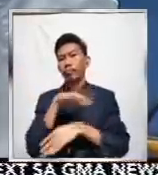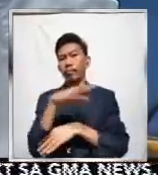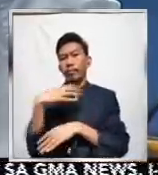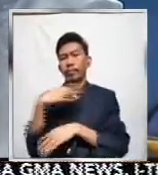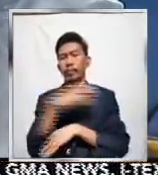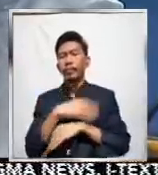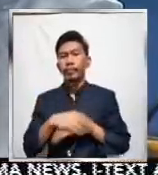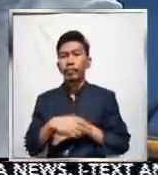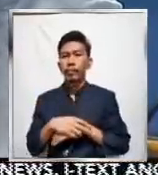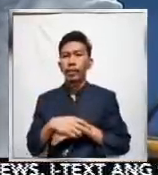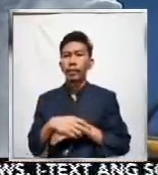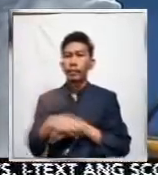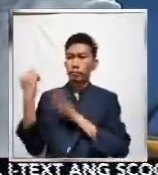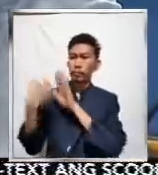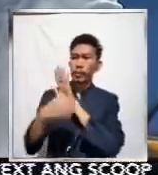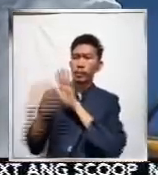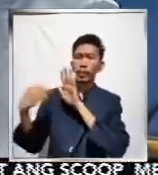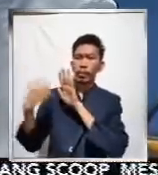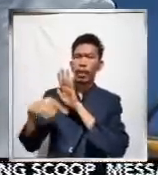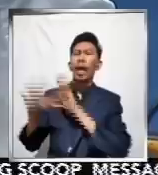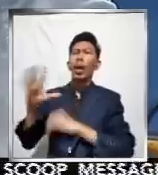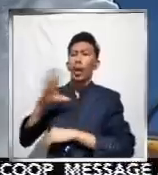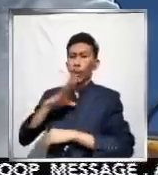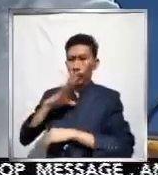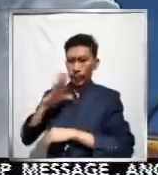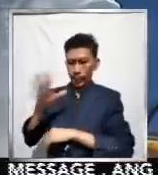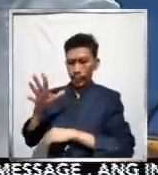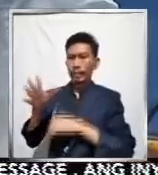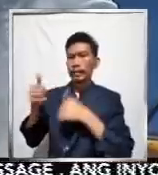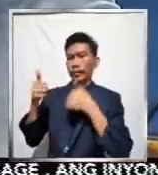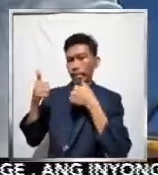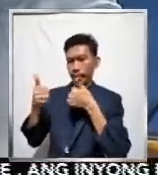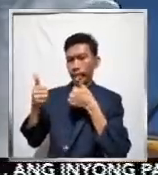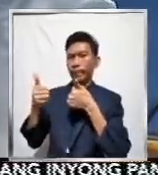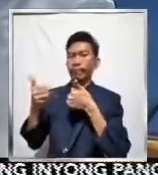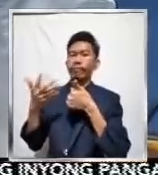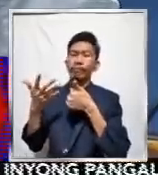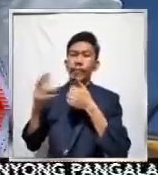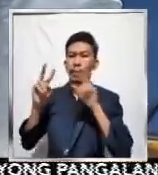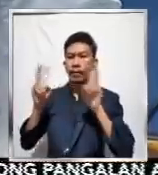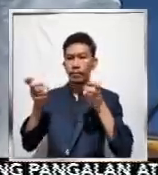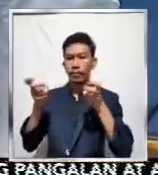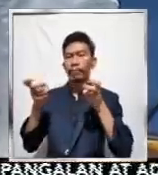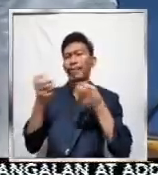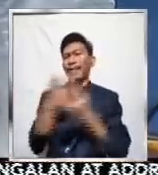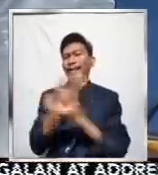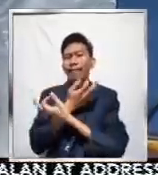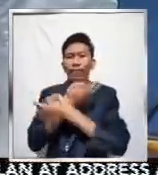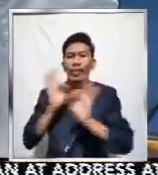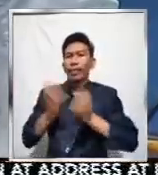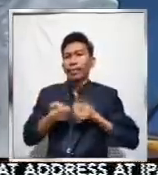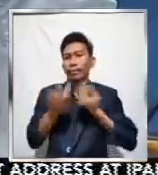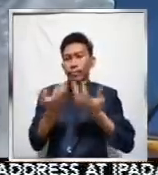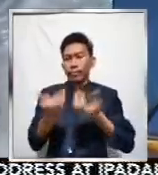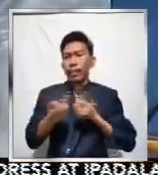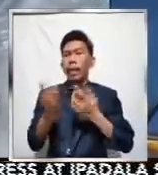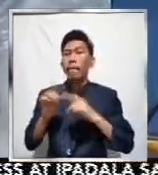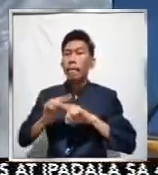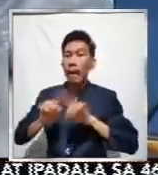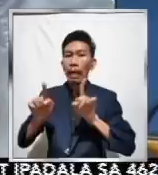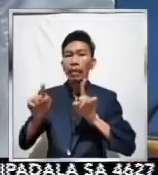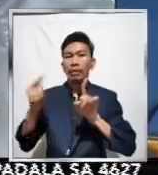i-criticize. That's freedom of the press, sinasabi nila. Ang problema po doon, tayo pong mga biktima, hindi tayo